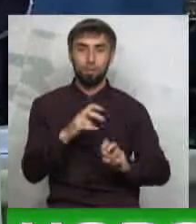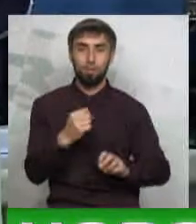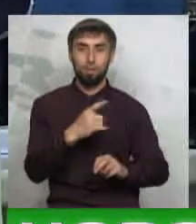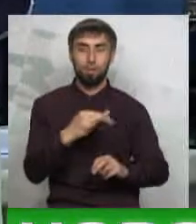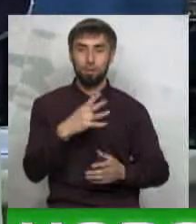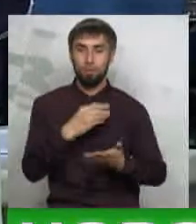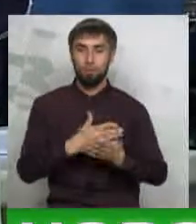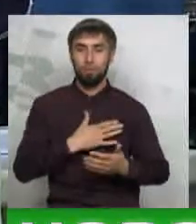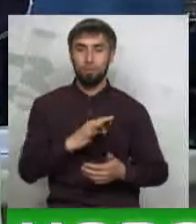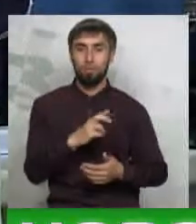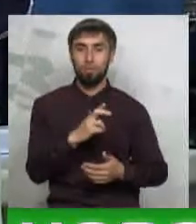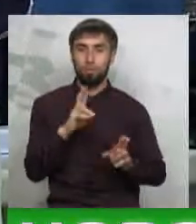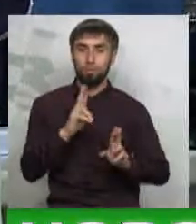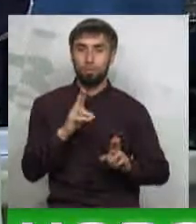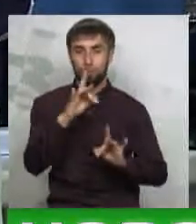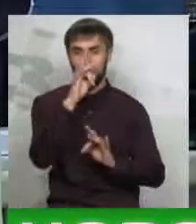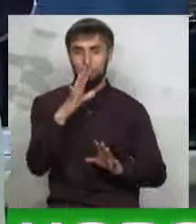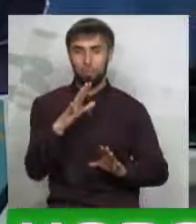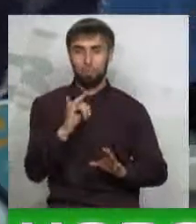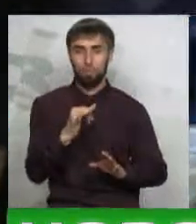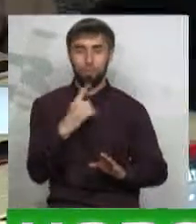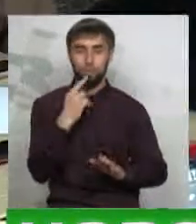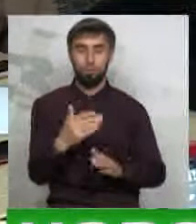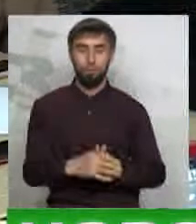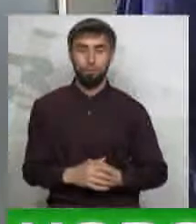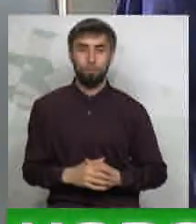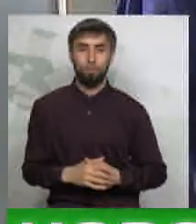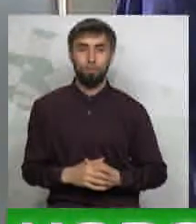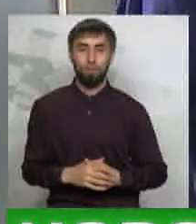знания наших обычаев, традиций, культуры и языка.